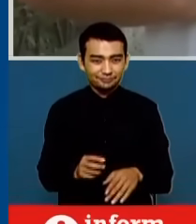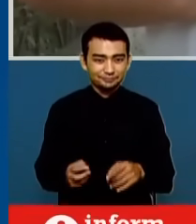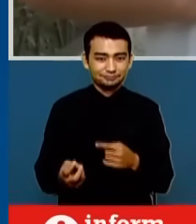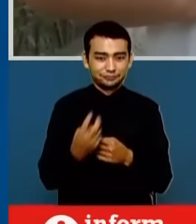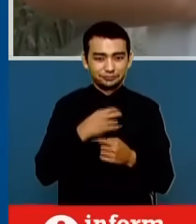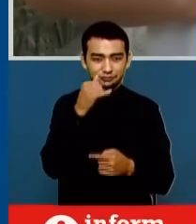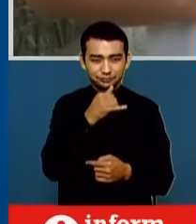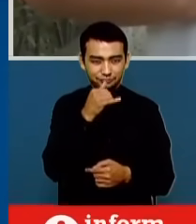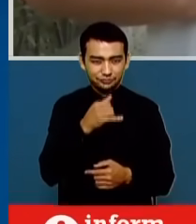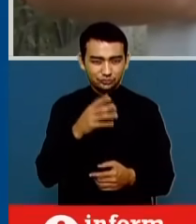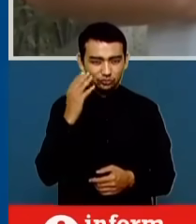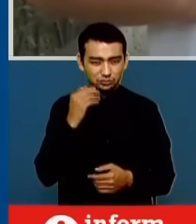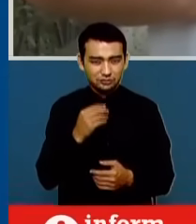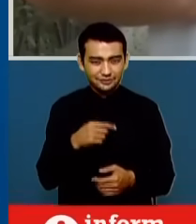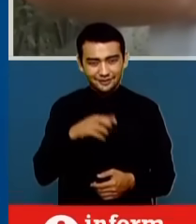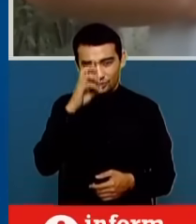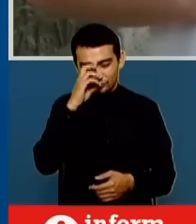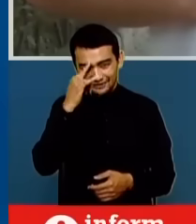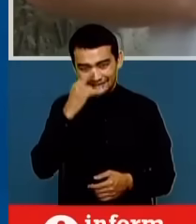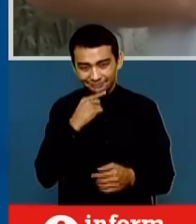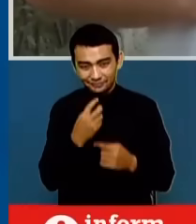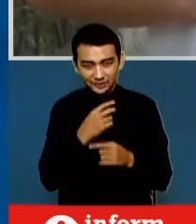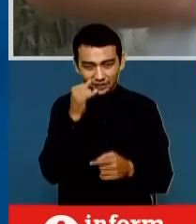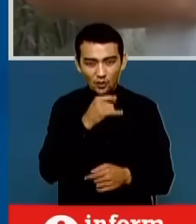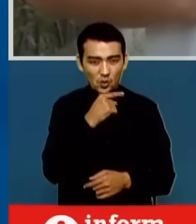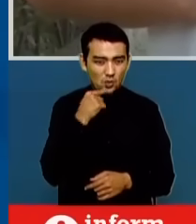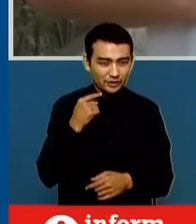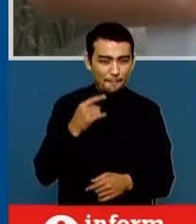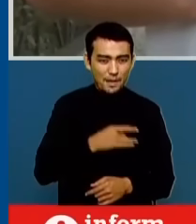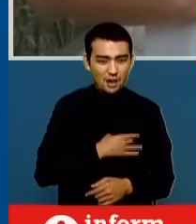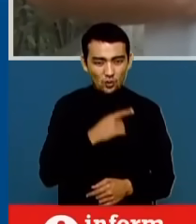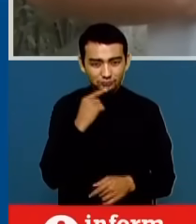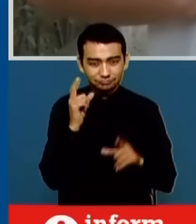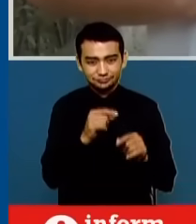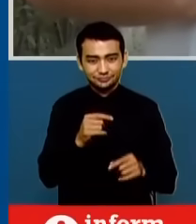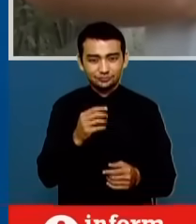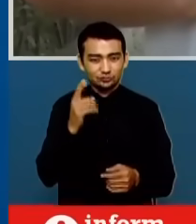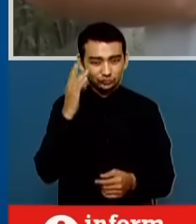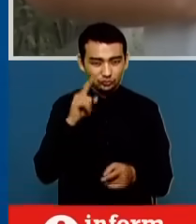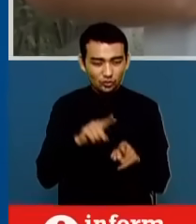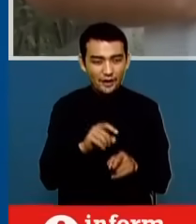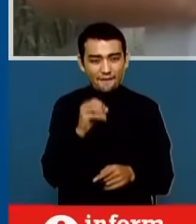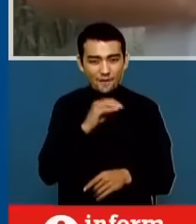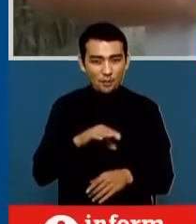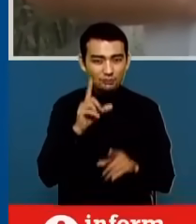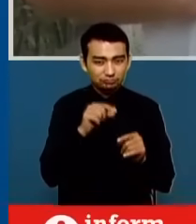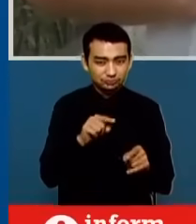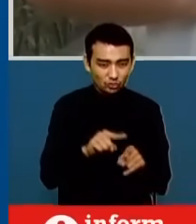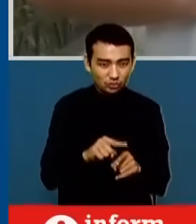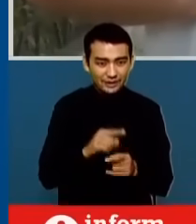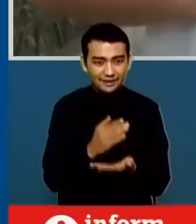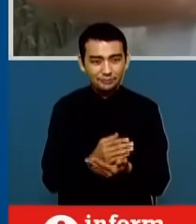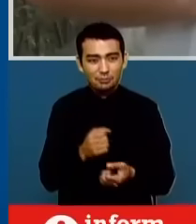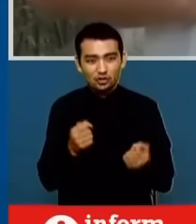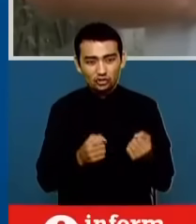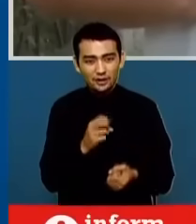алмай тұрғандардың арасында тек елімізге емес, Ресей мен Белоруссияға бет алған көліктер де бар. Арысы Еуропаға жетуі тиіс көліктері кең